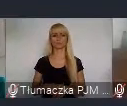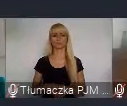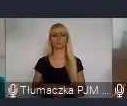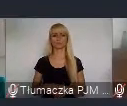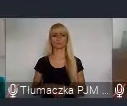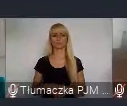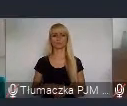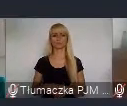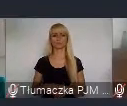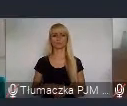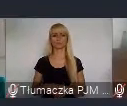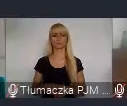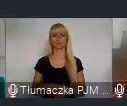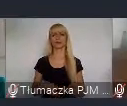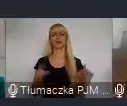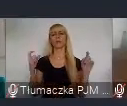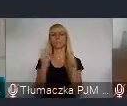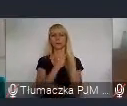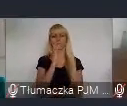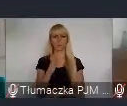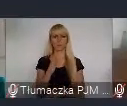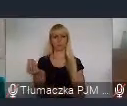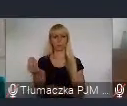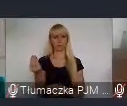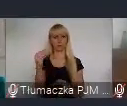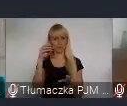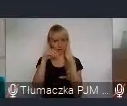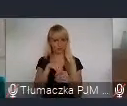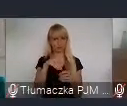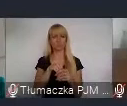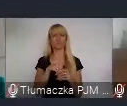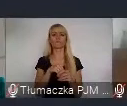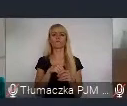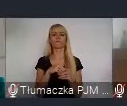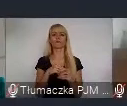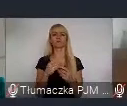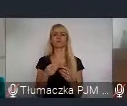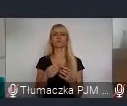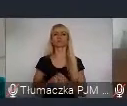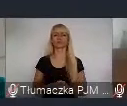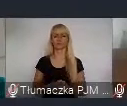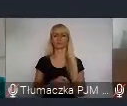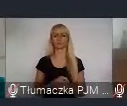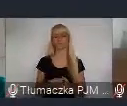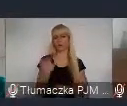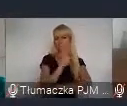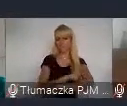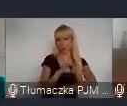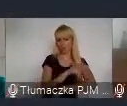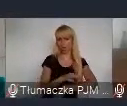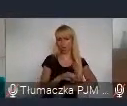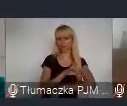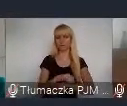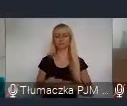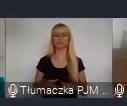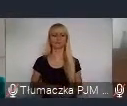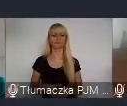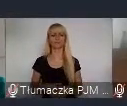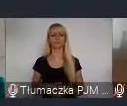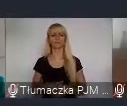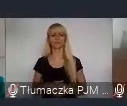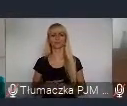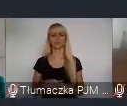inwestycje dla aglomeracji powyżej 10 tysięcy RLM-ów, a w regionie dofinansowane będą inwestycje